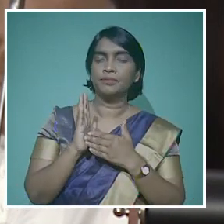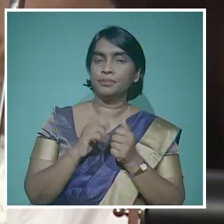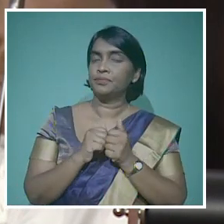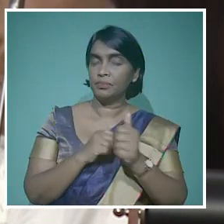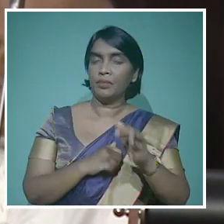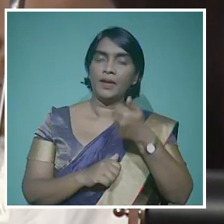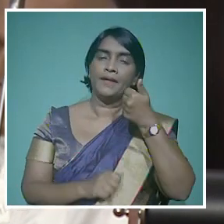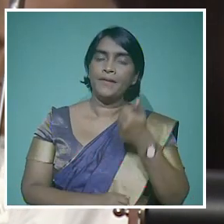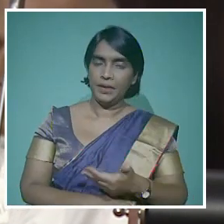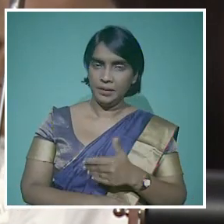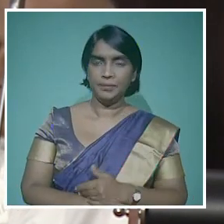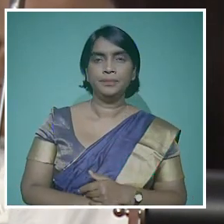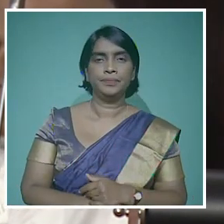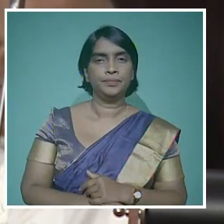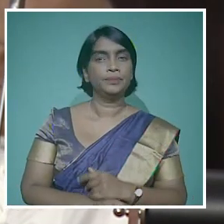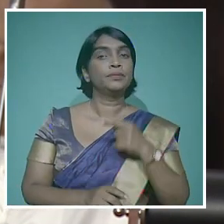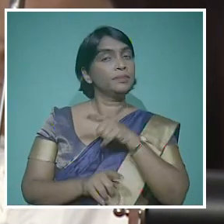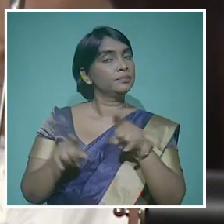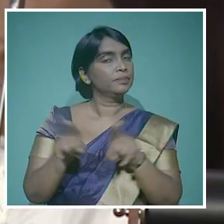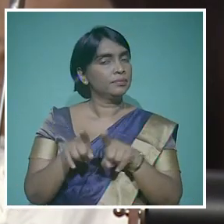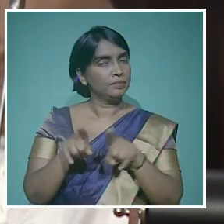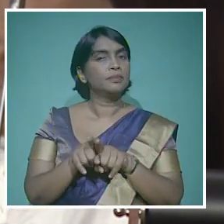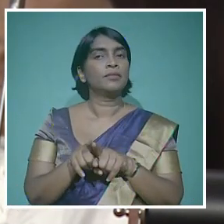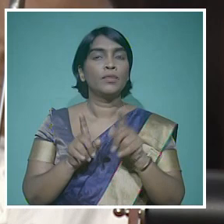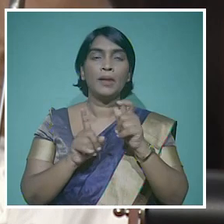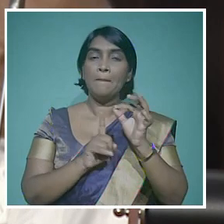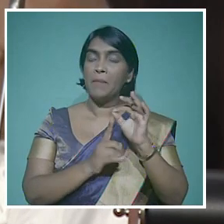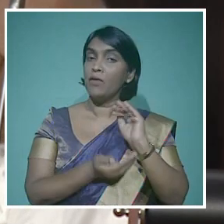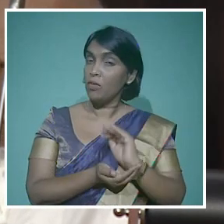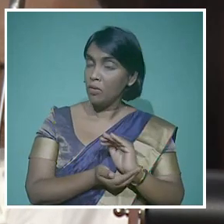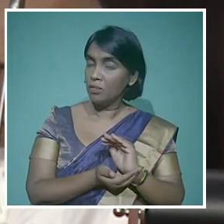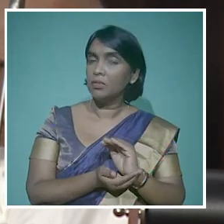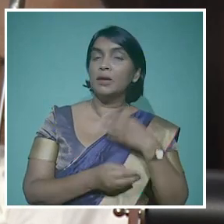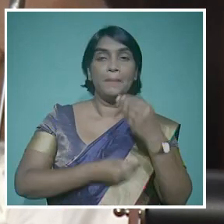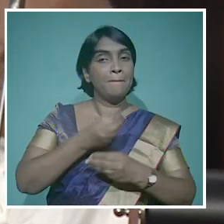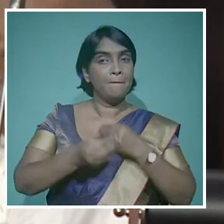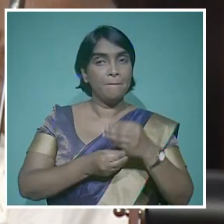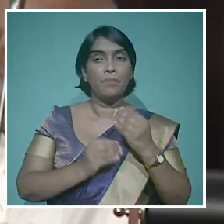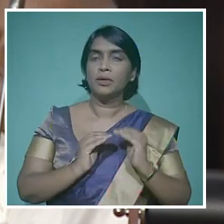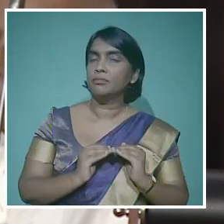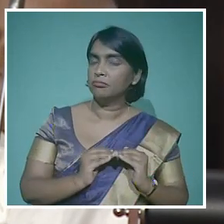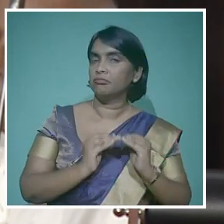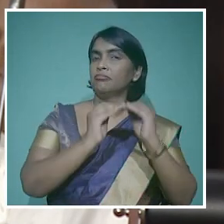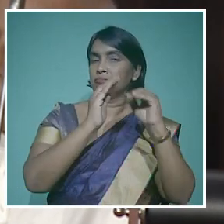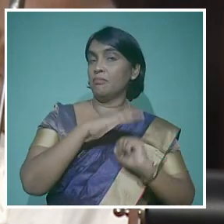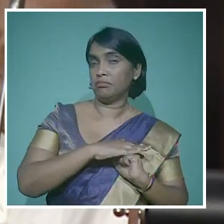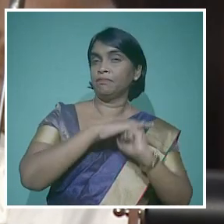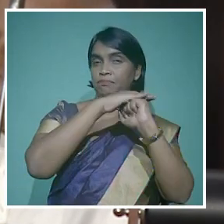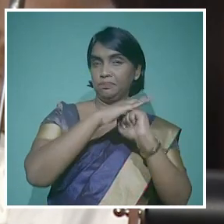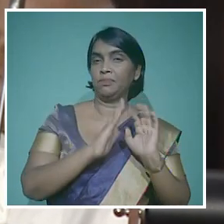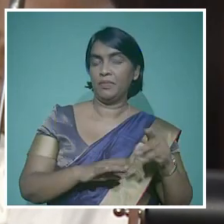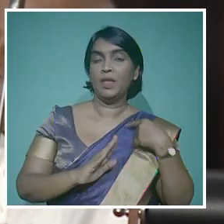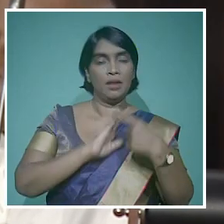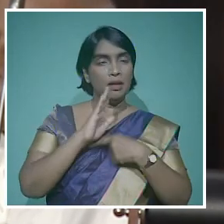යොමුකිරීම වැදගත් වෙනවා. මීට සමාන්තරව පුද්ගලිකාංශයේ ව්‍යවසායකයන් ප්‍රවර්ධනය කළ යුතු වෙනවා. අපේ